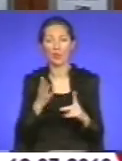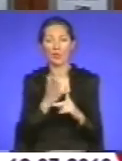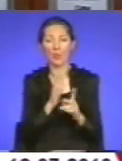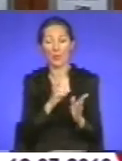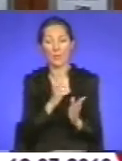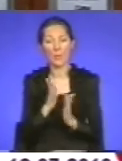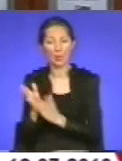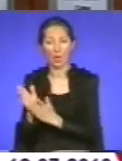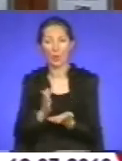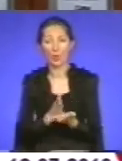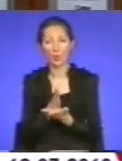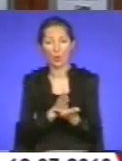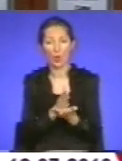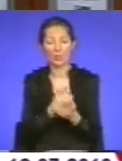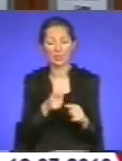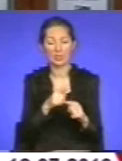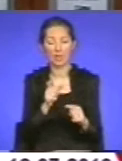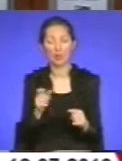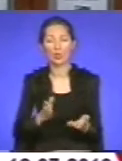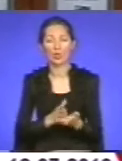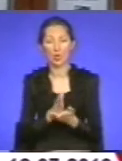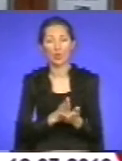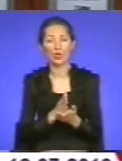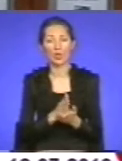при обслуговуванні. Ці люди заслужили на те.